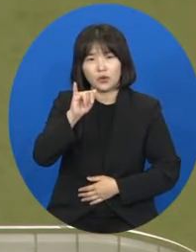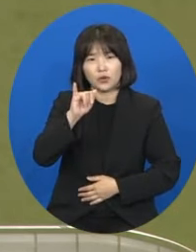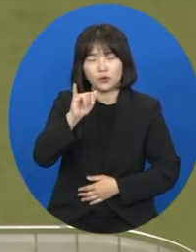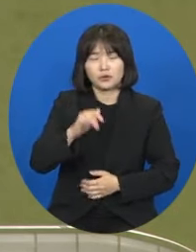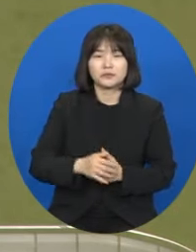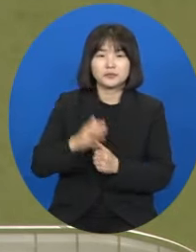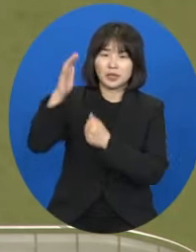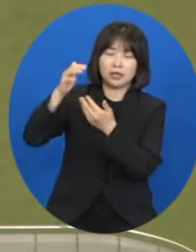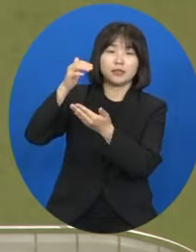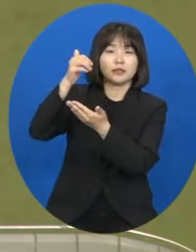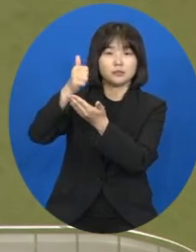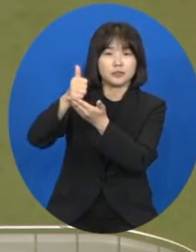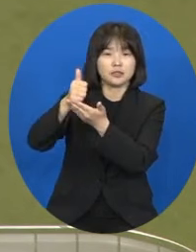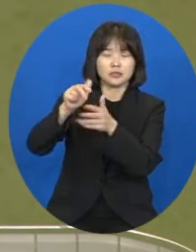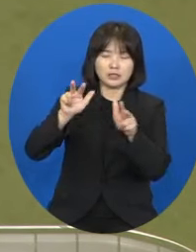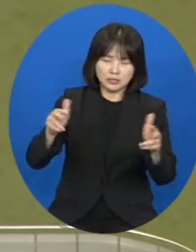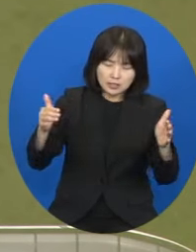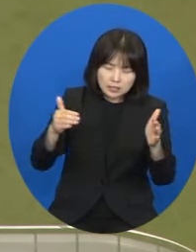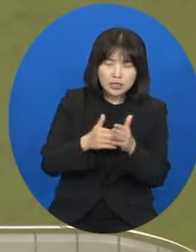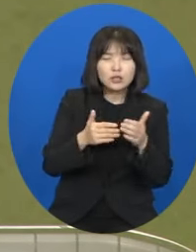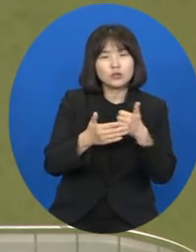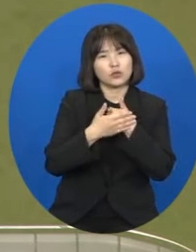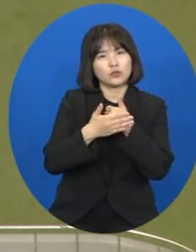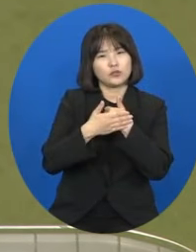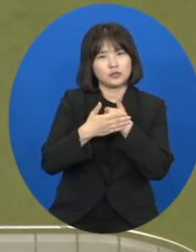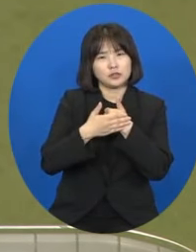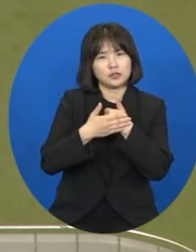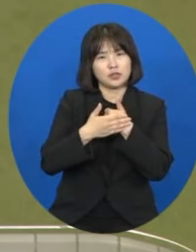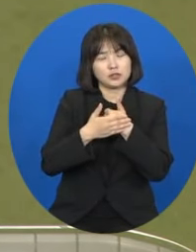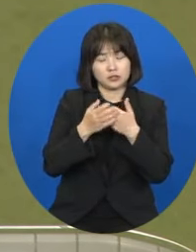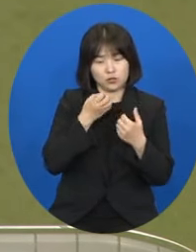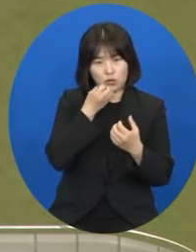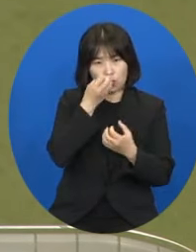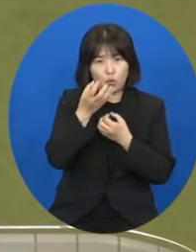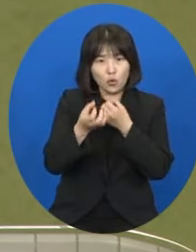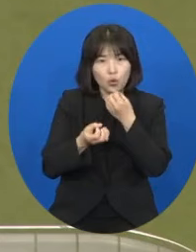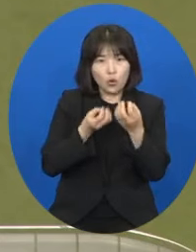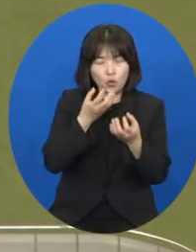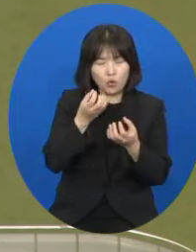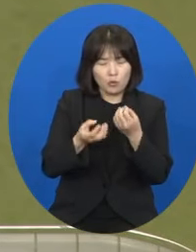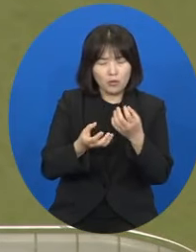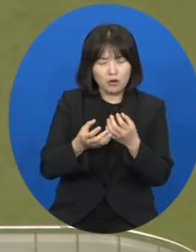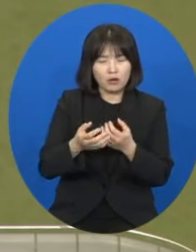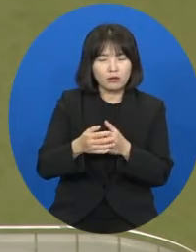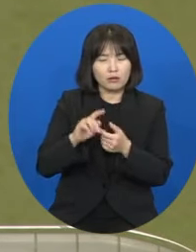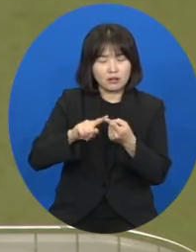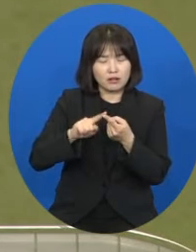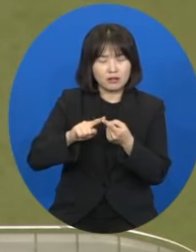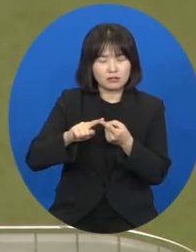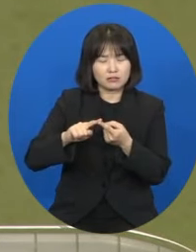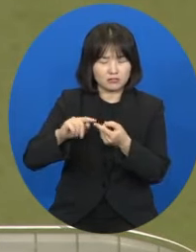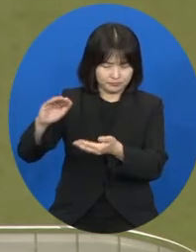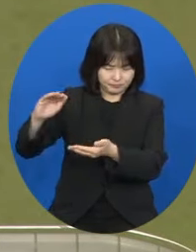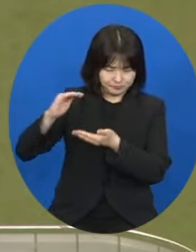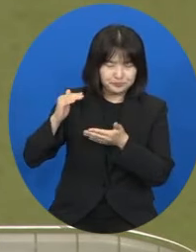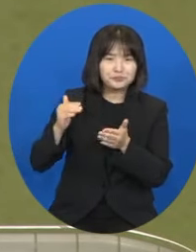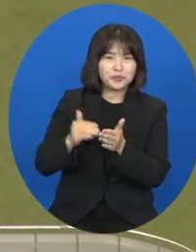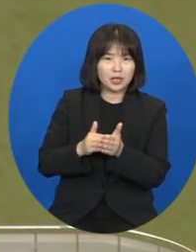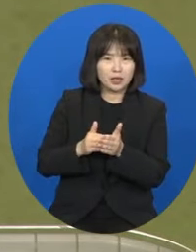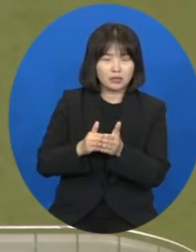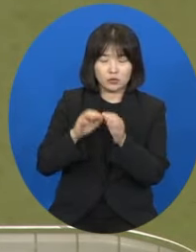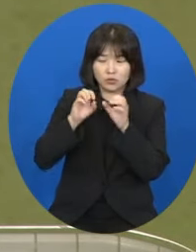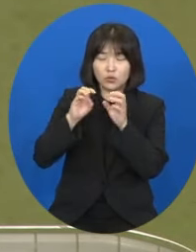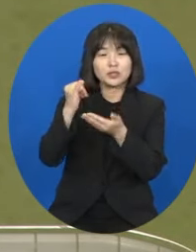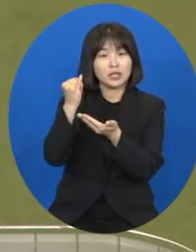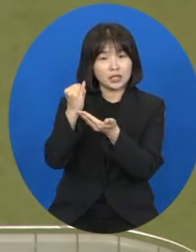하나님께서 바로 지금까지 도와주셨다라는 그 고백을 하신 것을 들었습니다. 그러면서 전사님께서 그런 얘기를 하시는